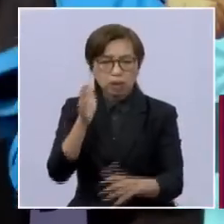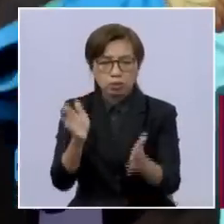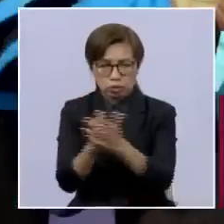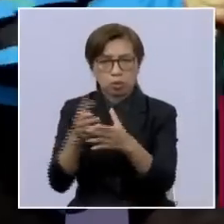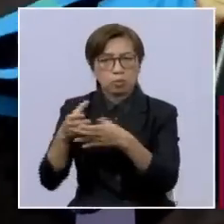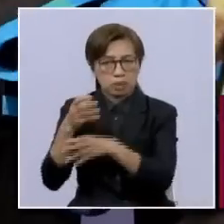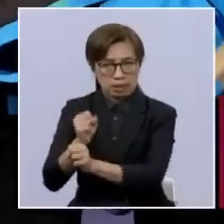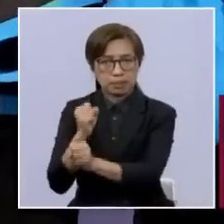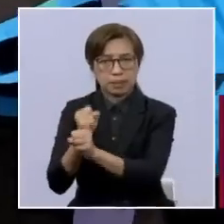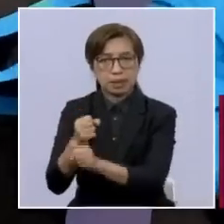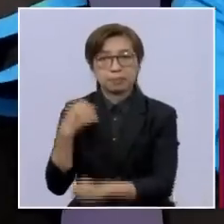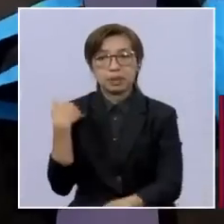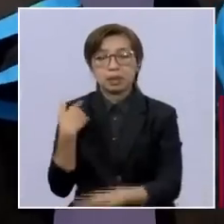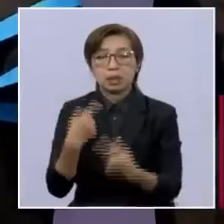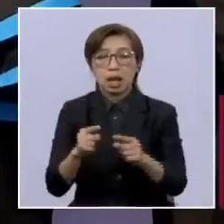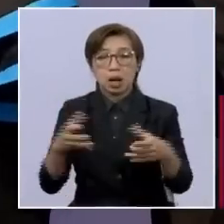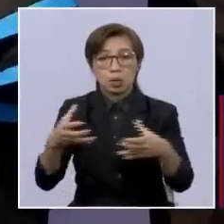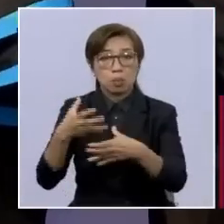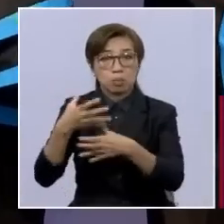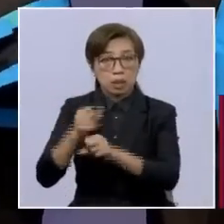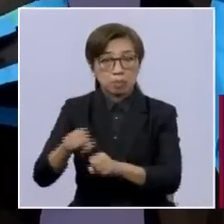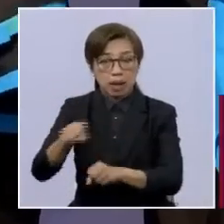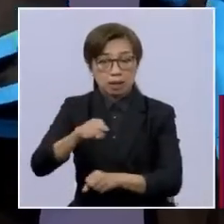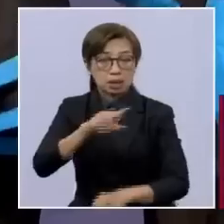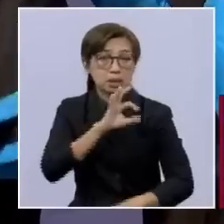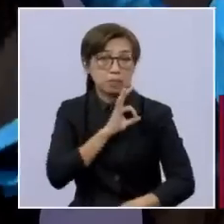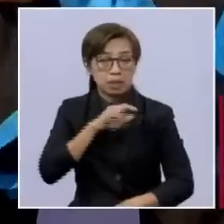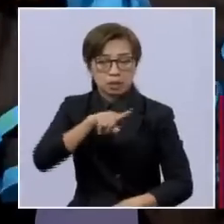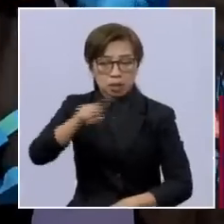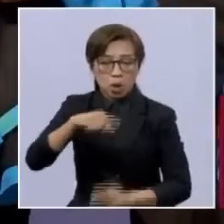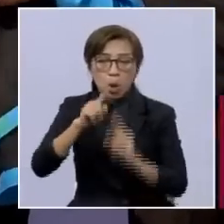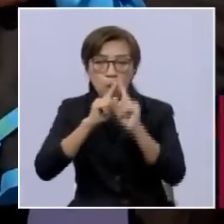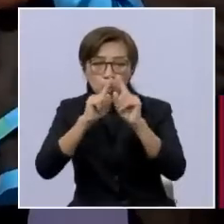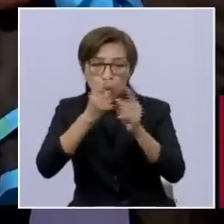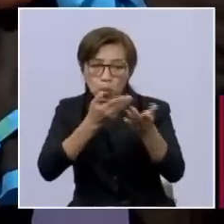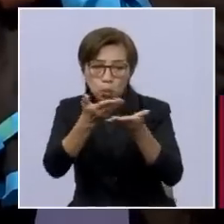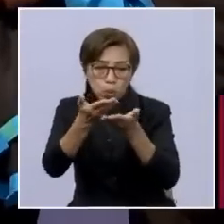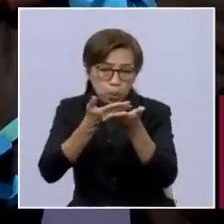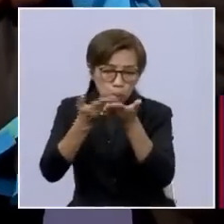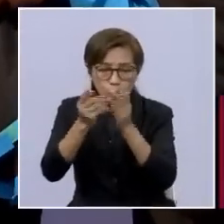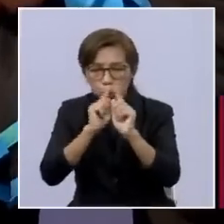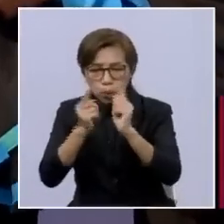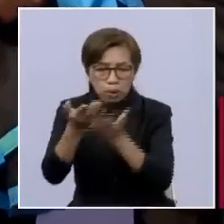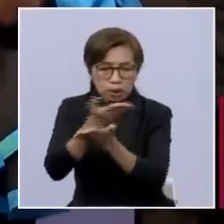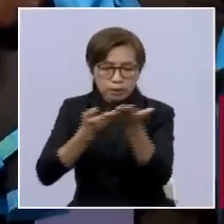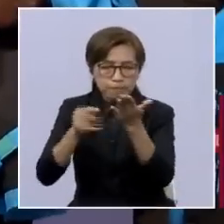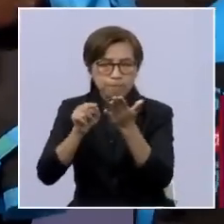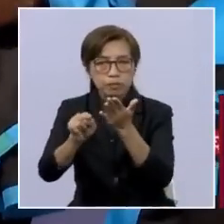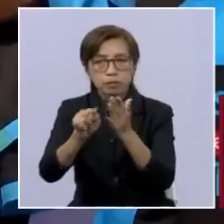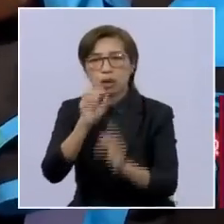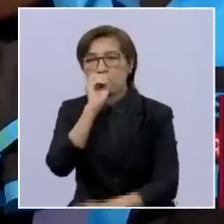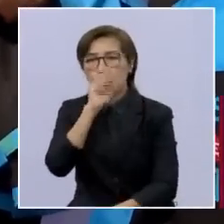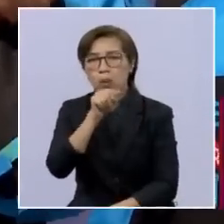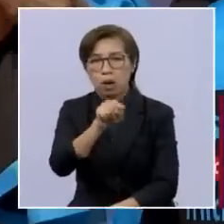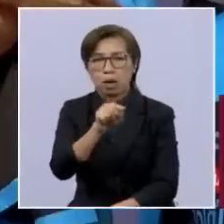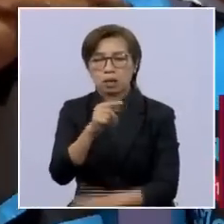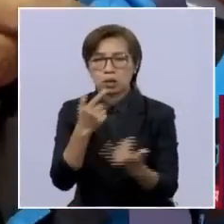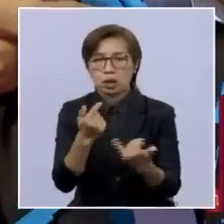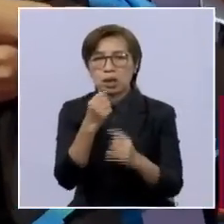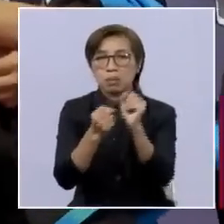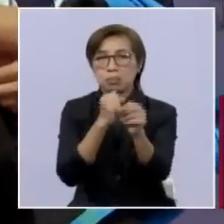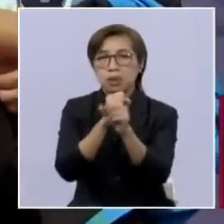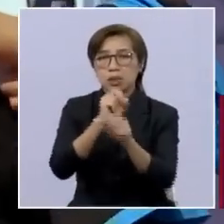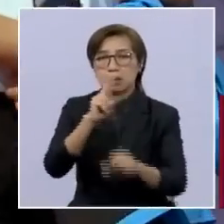อย่างนี้นะฮะว่าสมาชิกพรรคประชาธิปัตย์ยังได้แลกเปลี่ยนความเห็นกันอย่างกว้างขวางโดยมีการกล่าวถึงกระแสแบบปี